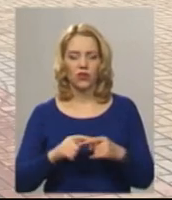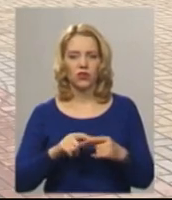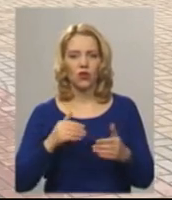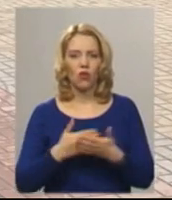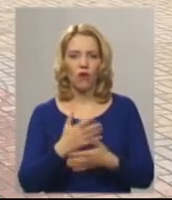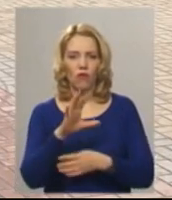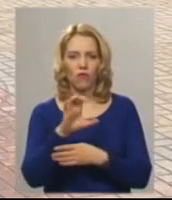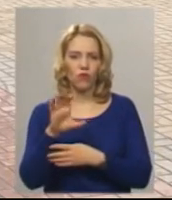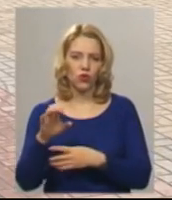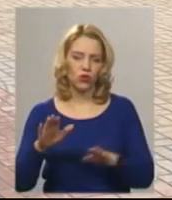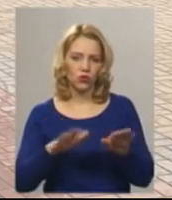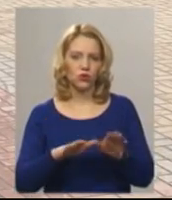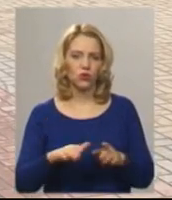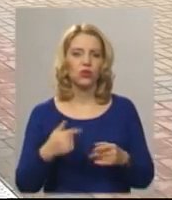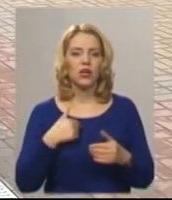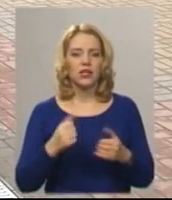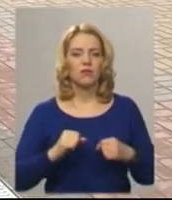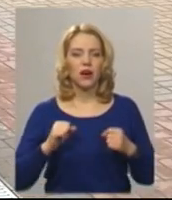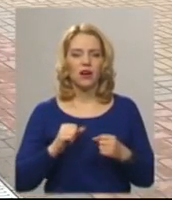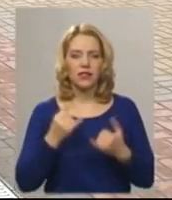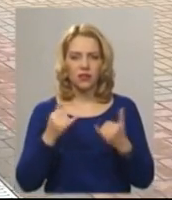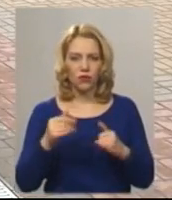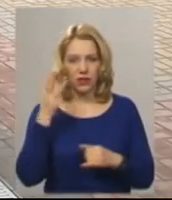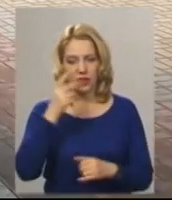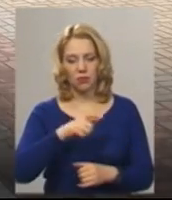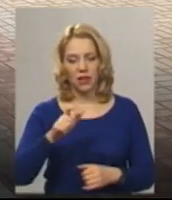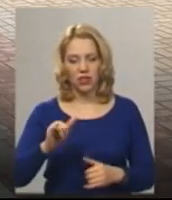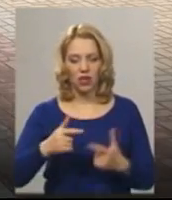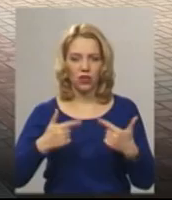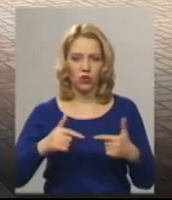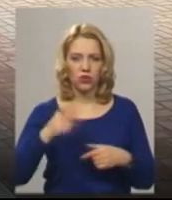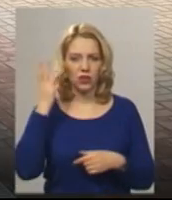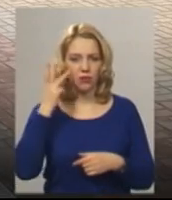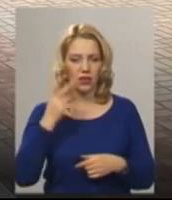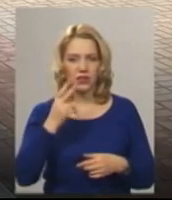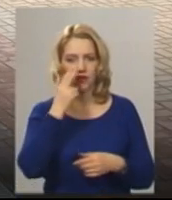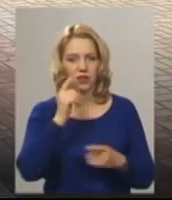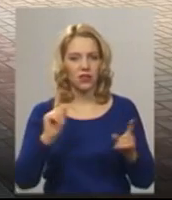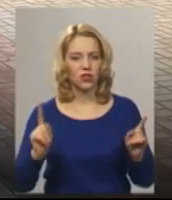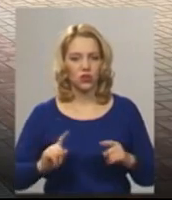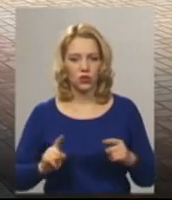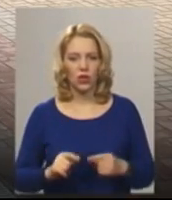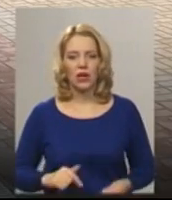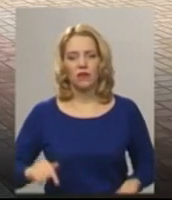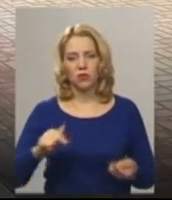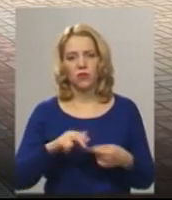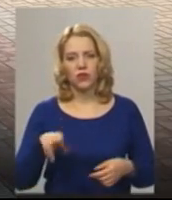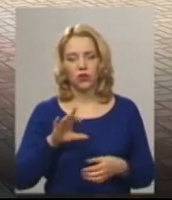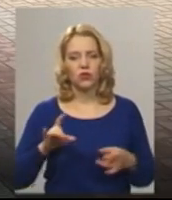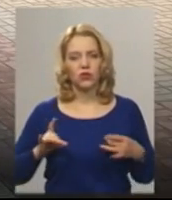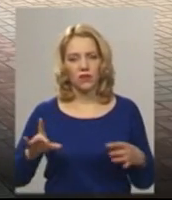бо намагаються дивувати хмельничан кожного свята. Хмельничани і гості міста Хмельницького звикли, що вже відповідно до